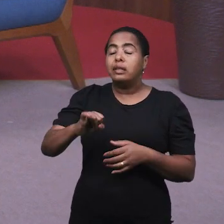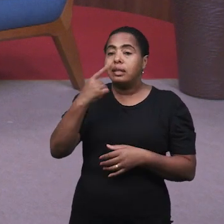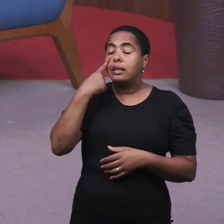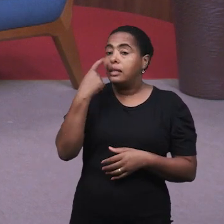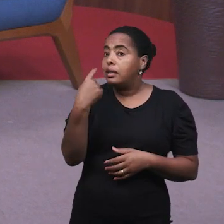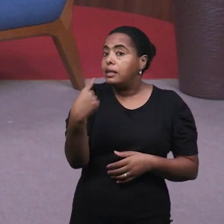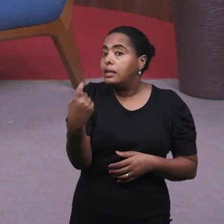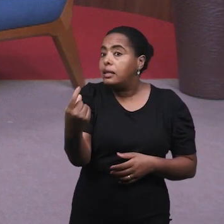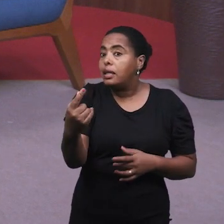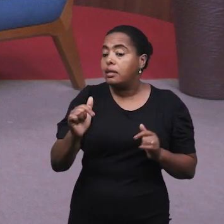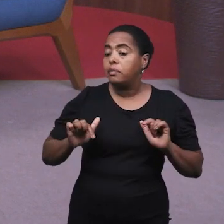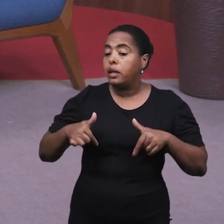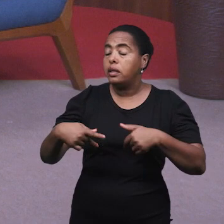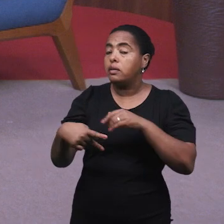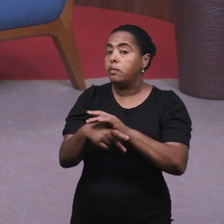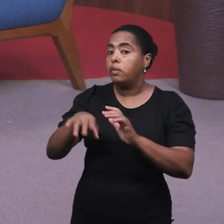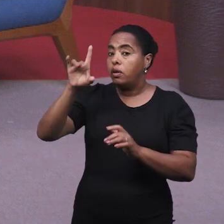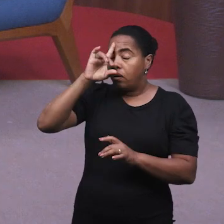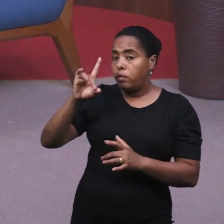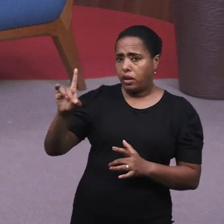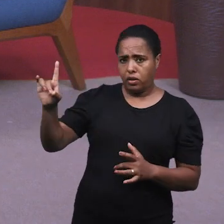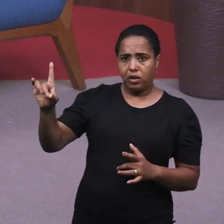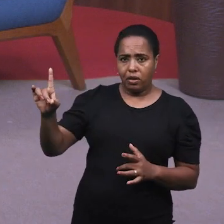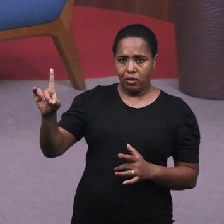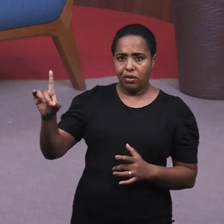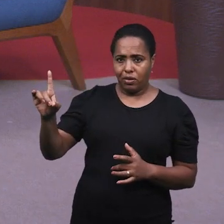attention, s'intéresser pour cette action de Dieu.